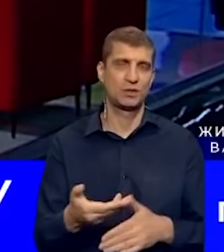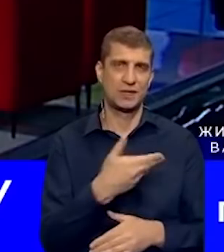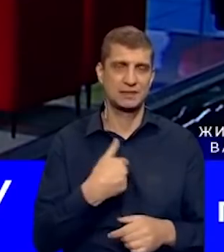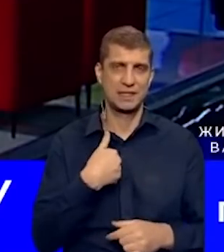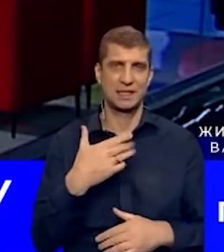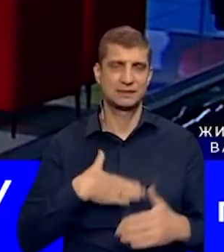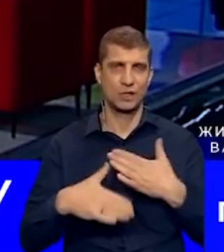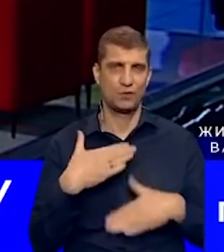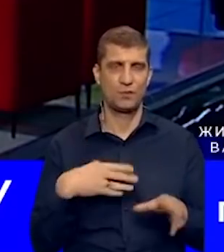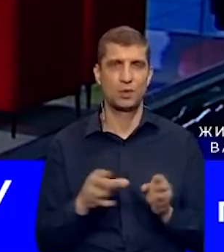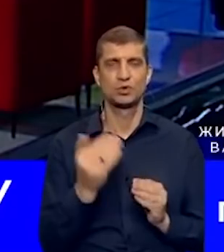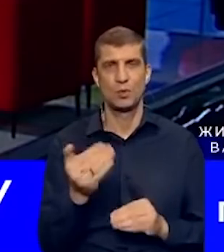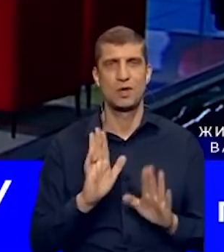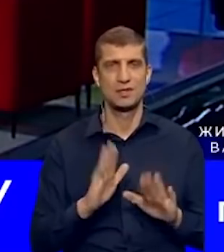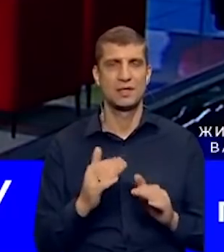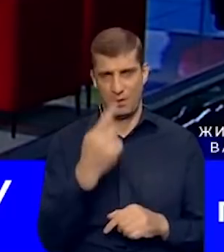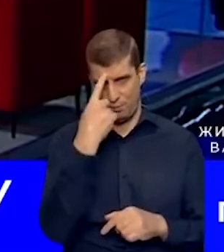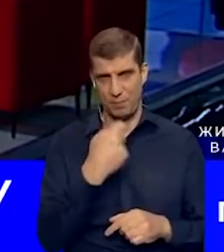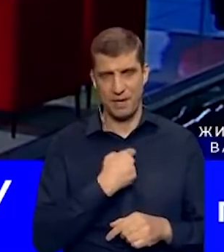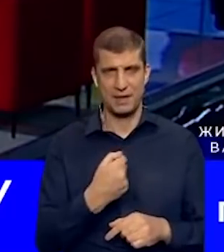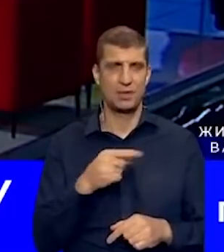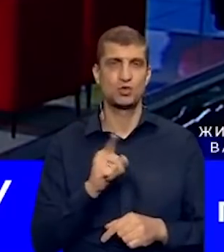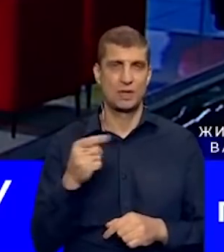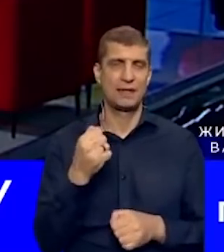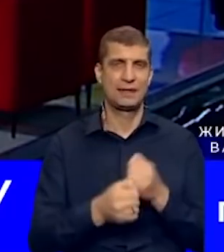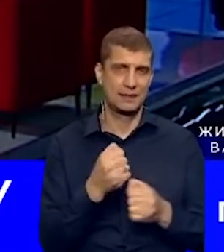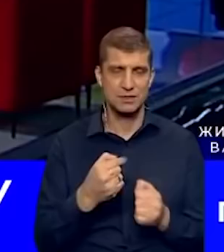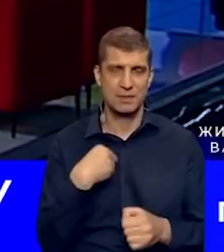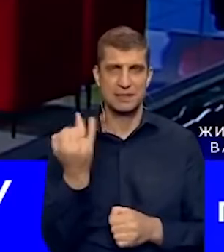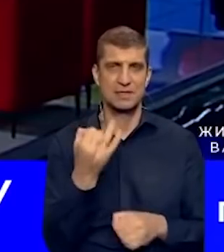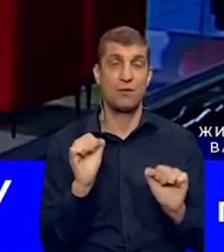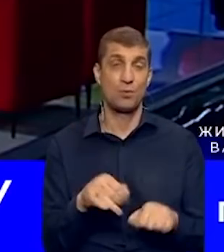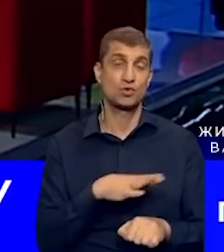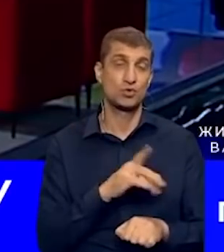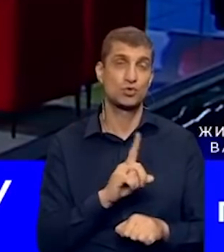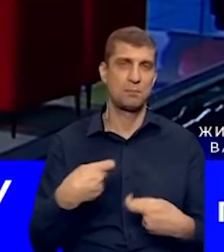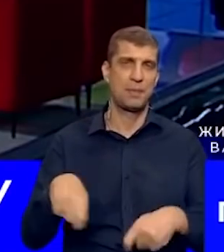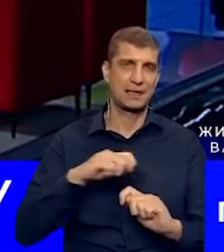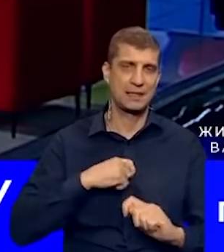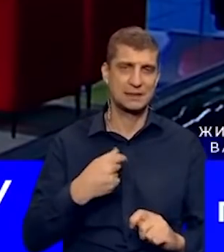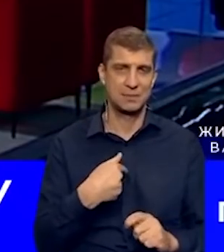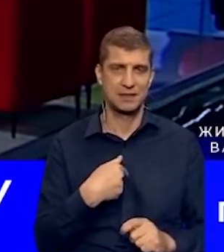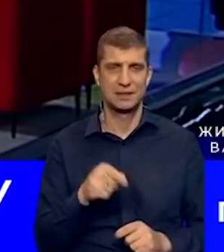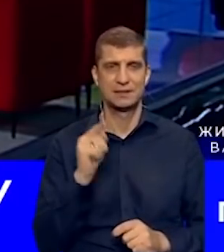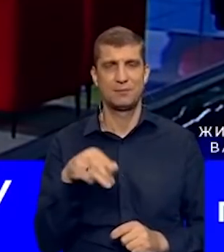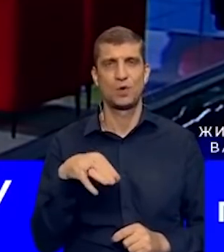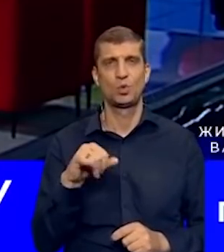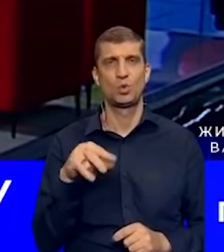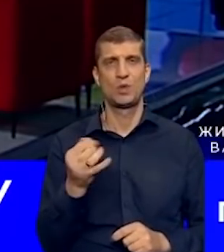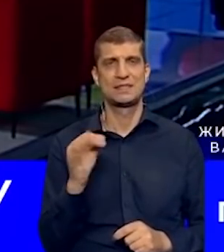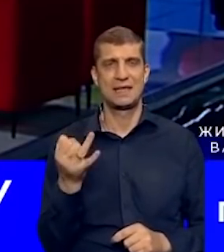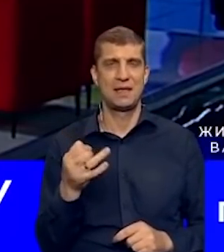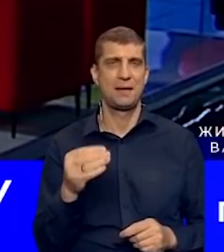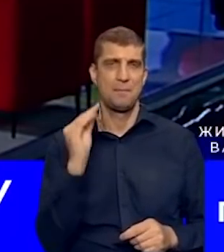задоволенням з тобою. Тільки попередь мене, що ти їдеш. Мені цікаво, може щось передаси мені там. Тульський пряник,